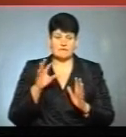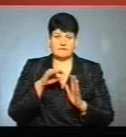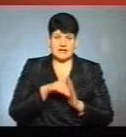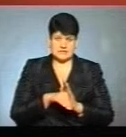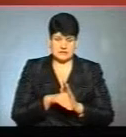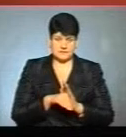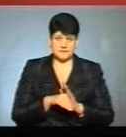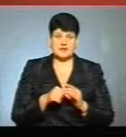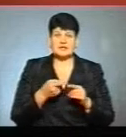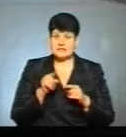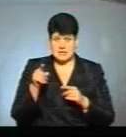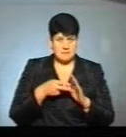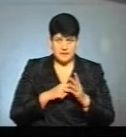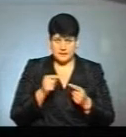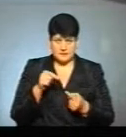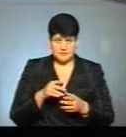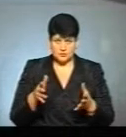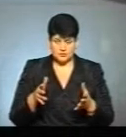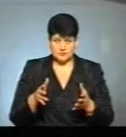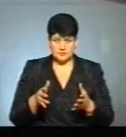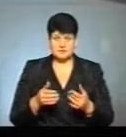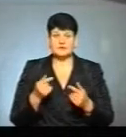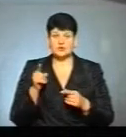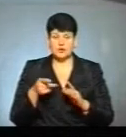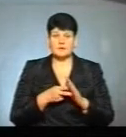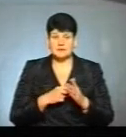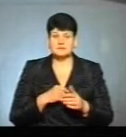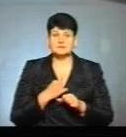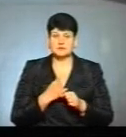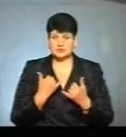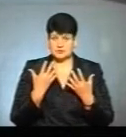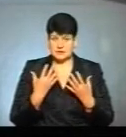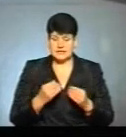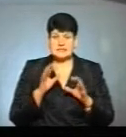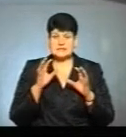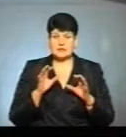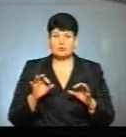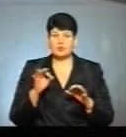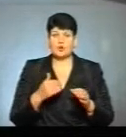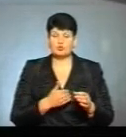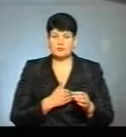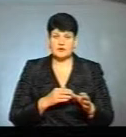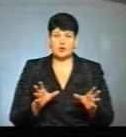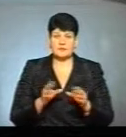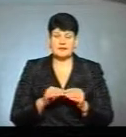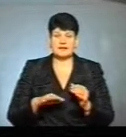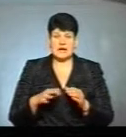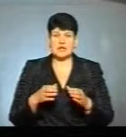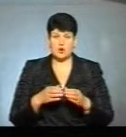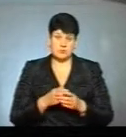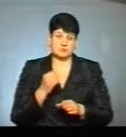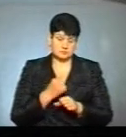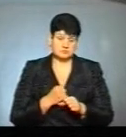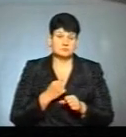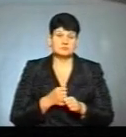списку. Значить, той план нам не підходить? Той план чинний на сьогоднішній день. На сьогоднішній день закон про добровільне об'єднання територіальних громад